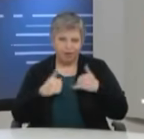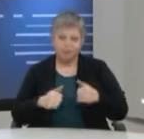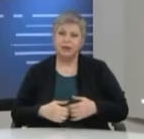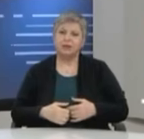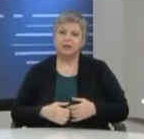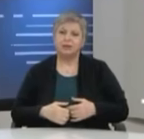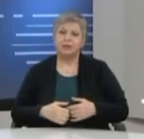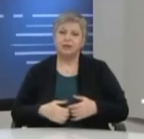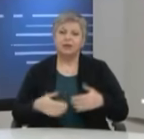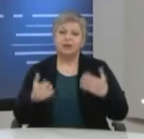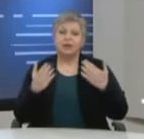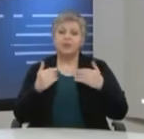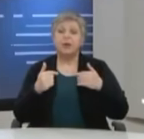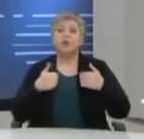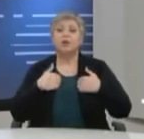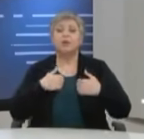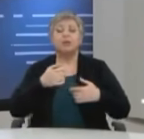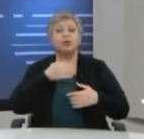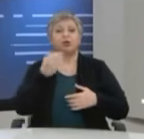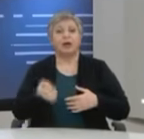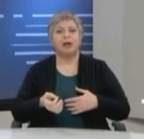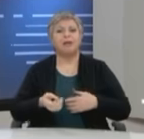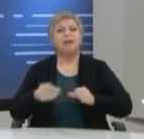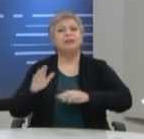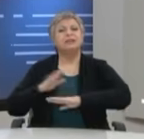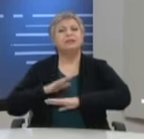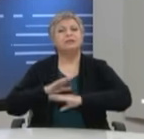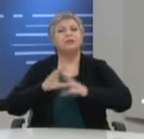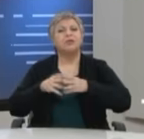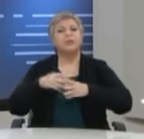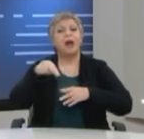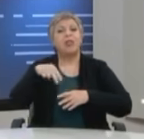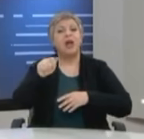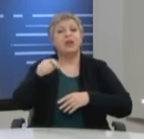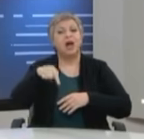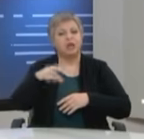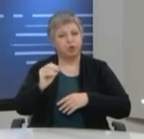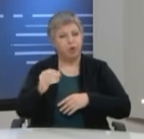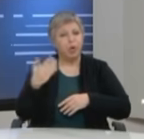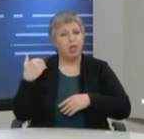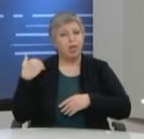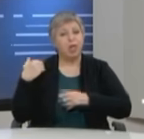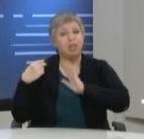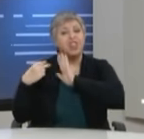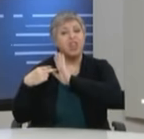δεν το λέμε μόνο εμείς. Έγγραφο του ΝΑΤΟ, 2000, κύριε Τσίπρα, έγγραφο του